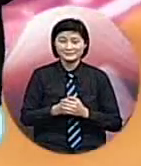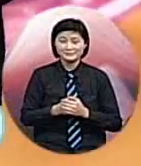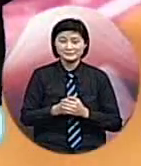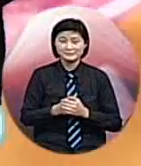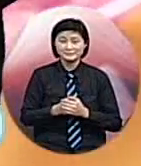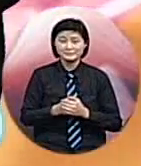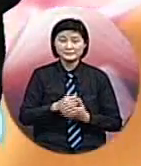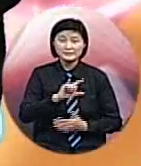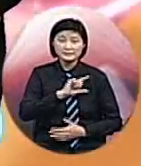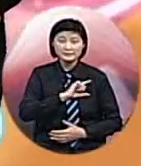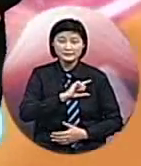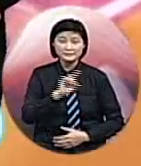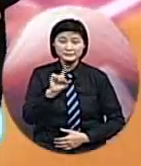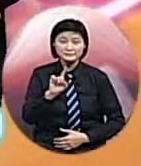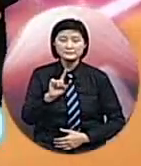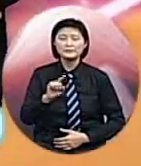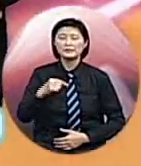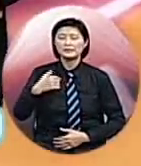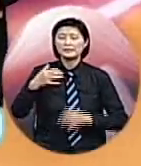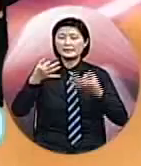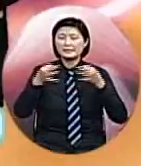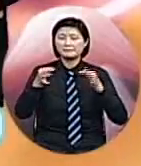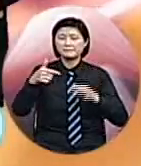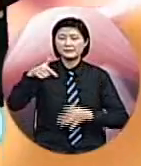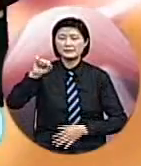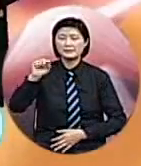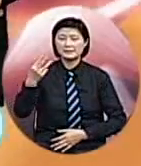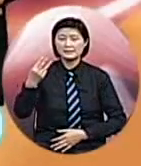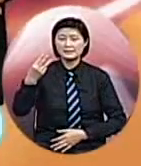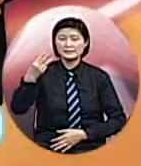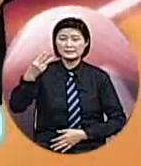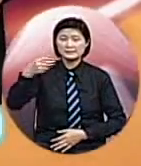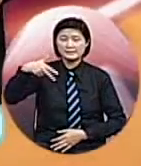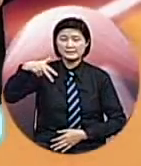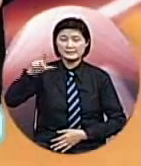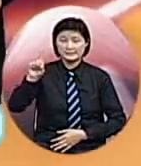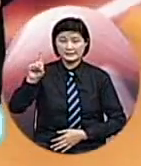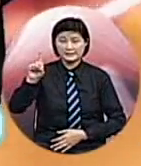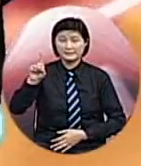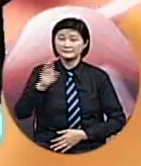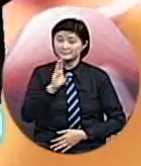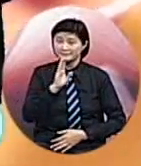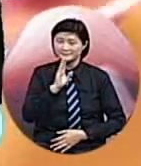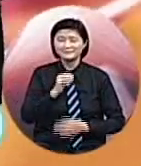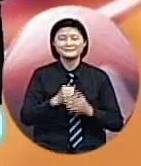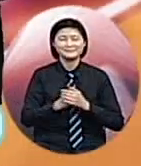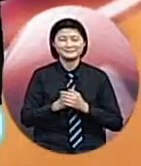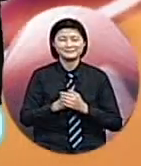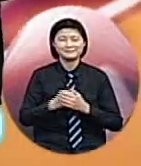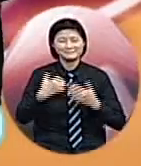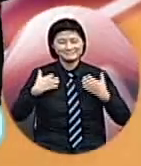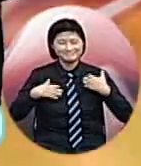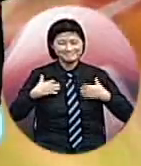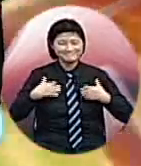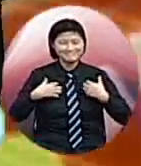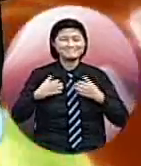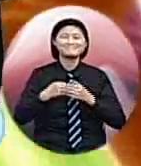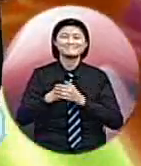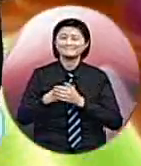예, 성함. 김길자. 김자, 길자, 자자님? 예예. 예. 예, 반갑습니다.